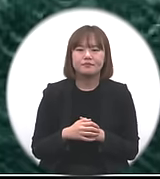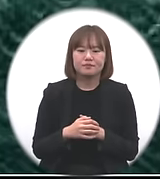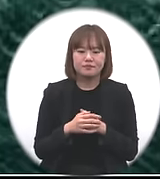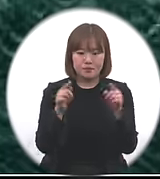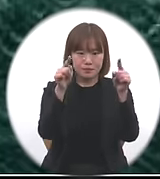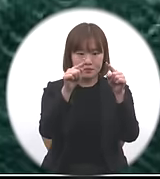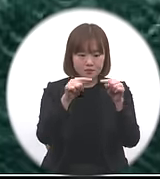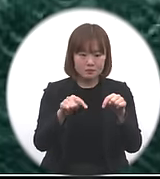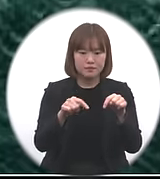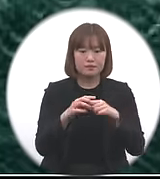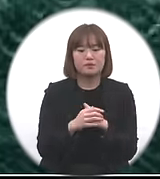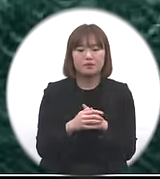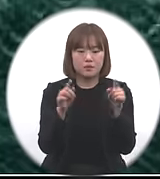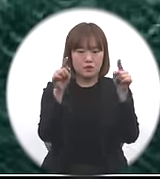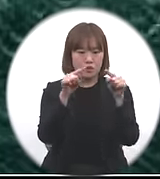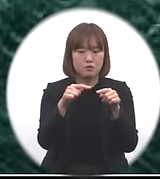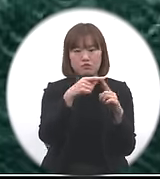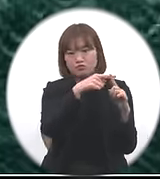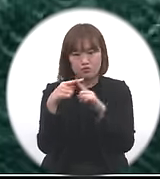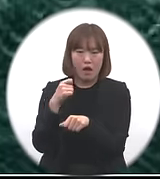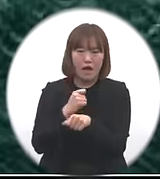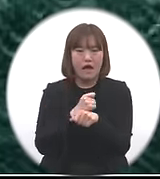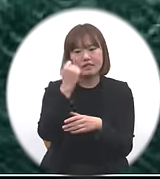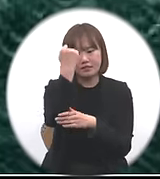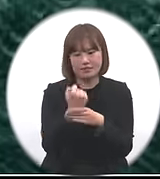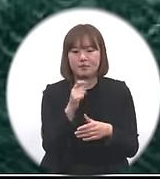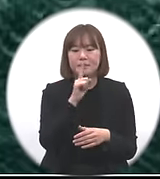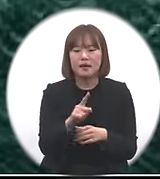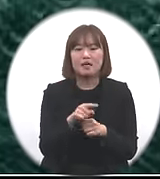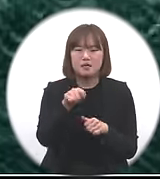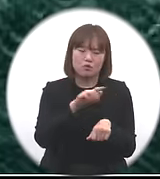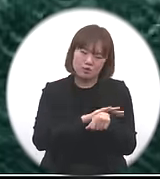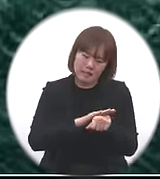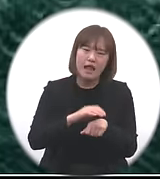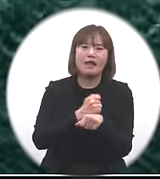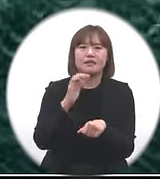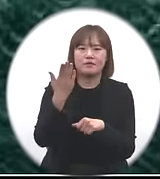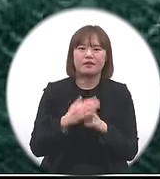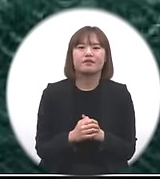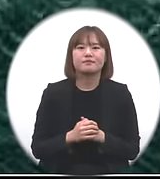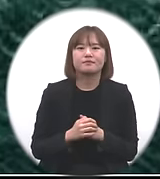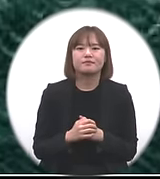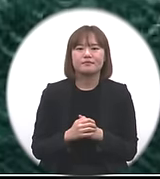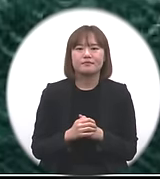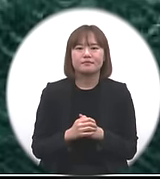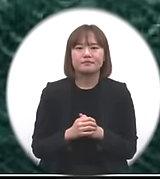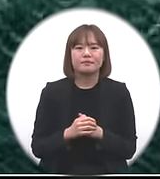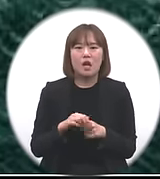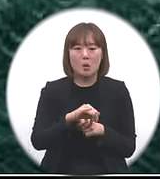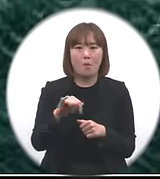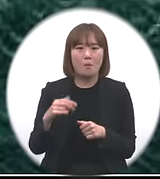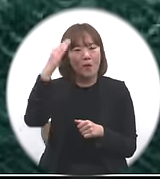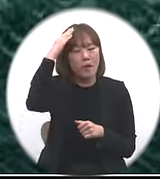치아 홈 메우기라는 거죠. 그러니까 홈 메우긴 해요 말아요를 물어보실 필요가 없는 거예요. 무조건 해야 안 썩는 겁니다. 그런데 이것도 잘 해야